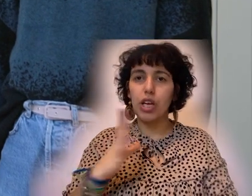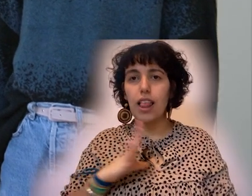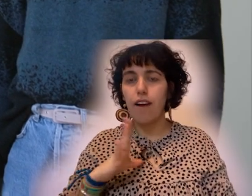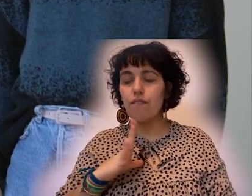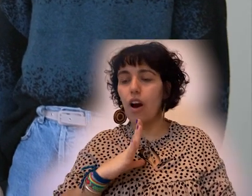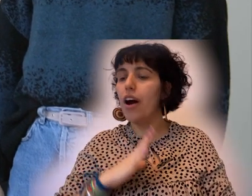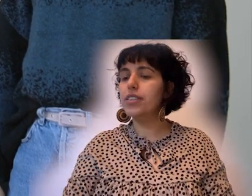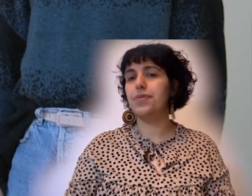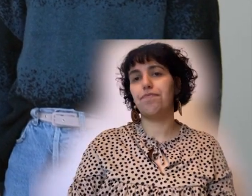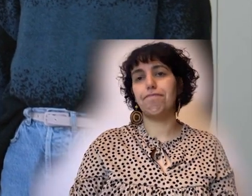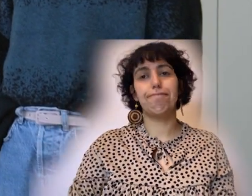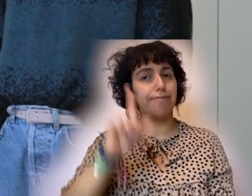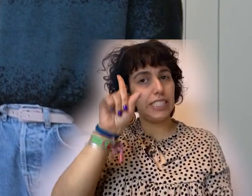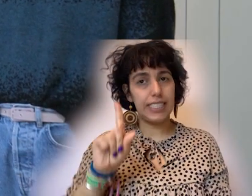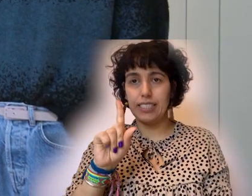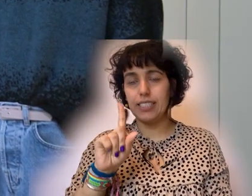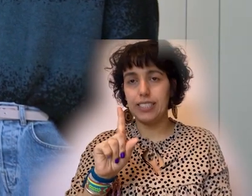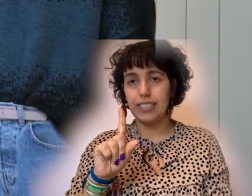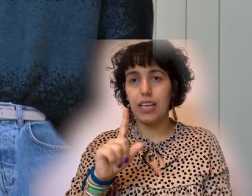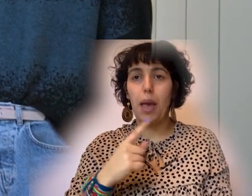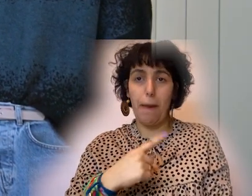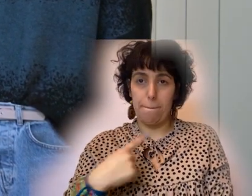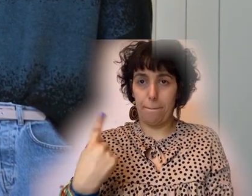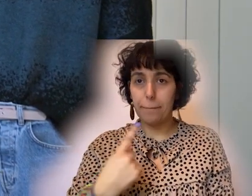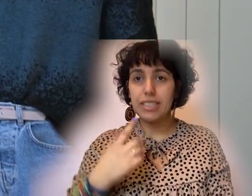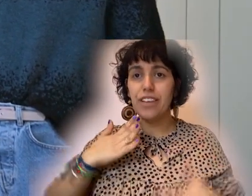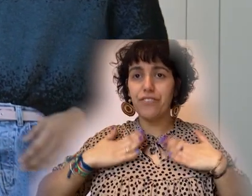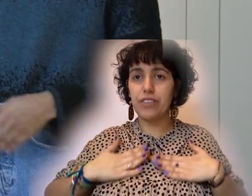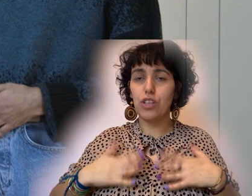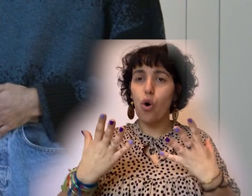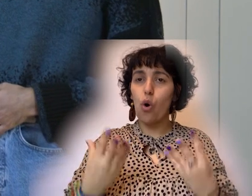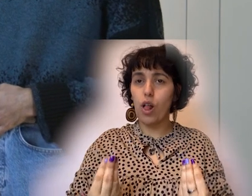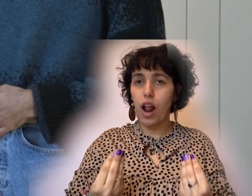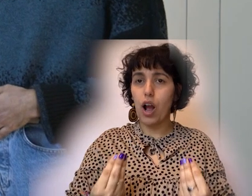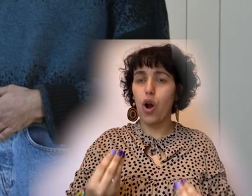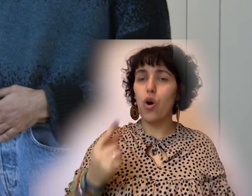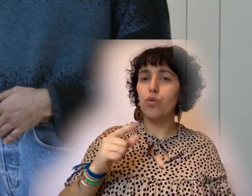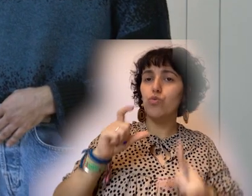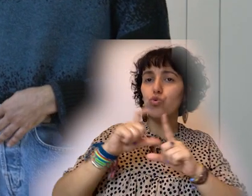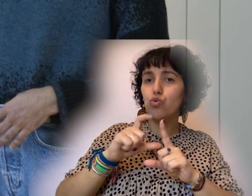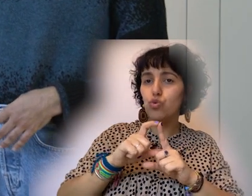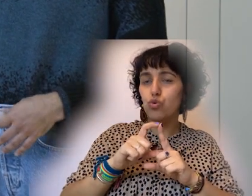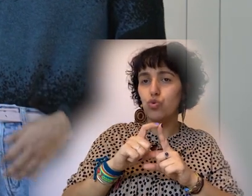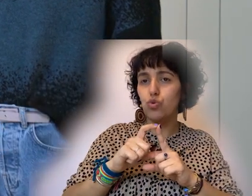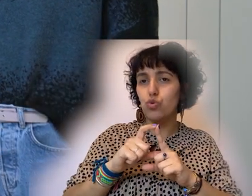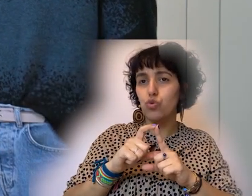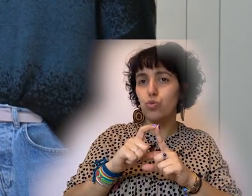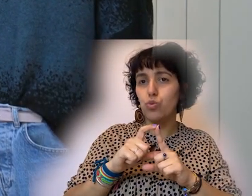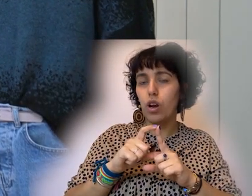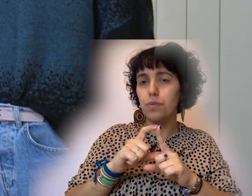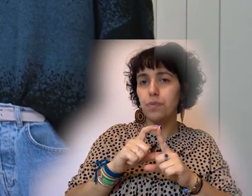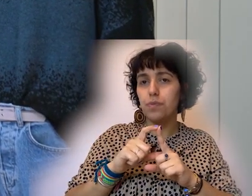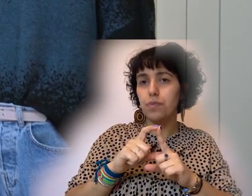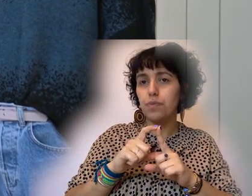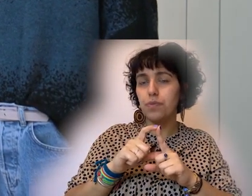kısma geçmek istiyorum birincisi O bizim fiziksel olarak bu pozisyona sokan durumlarda Yani bir